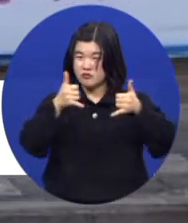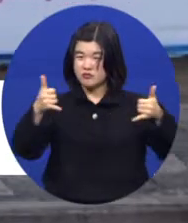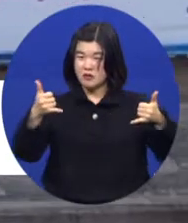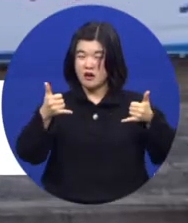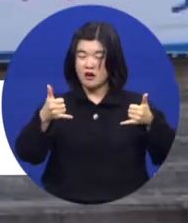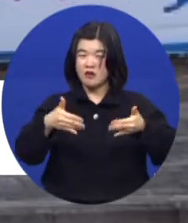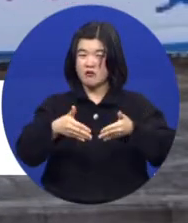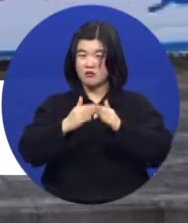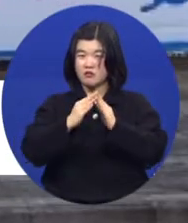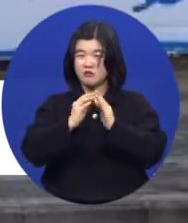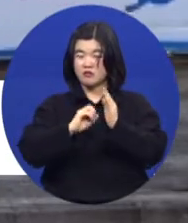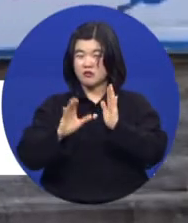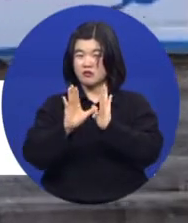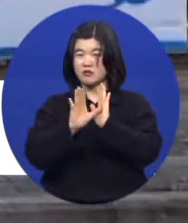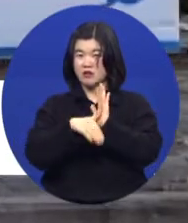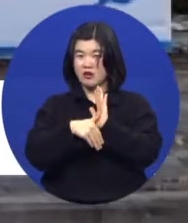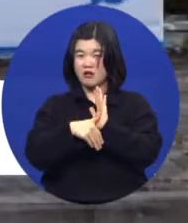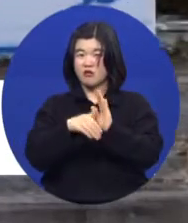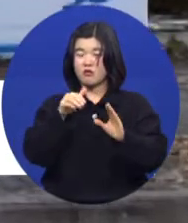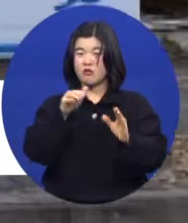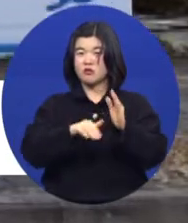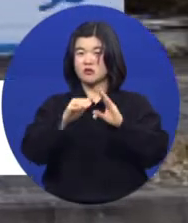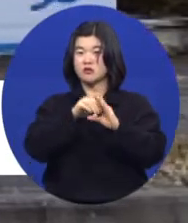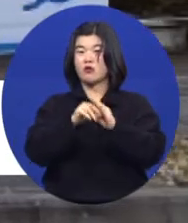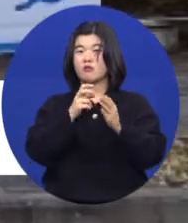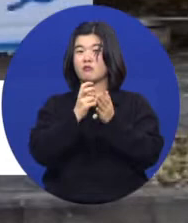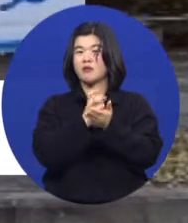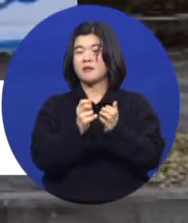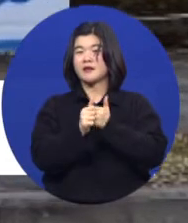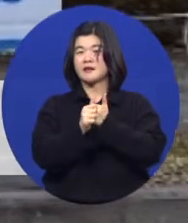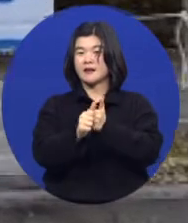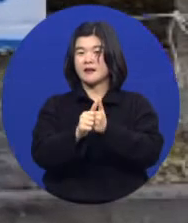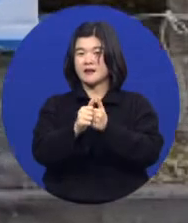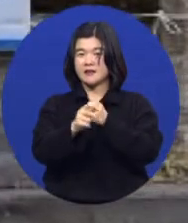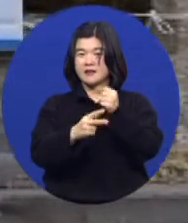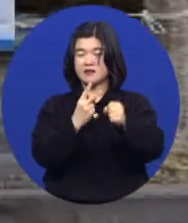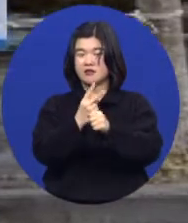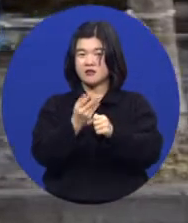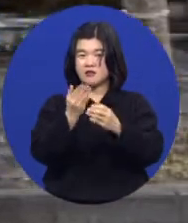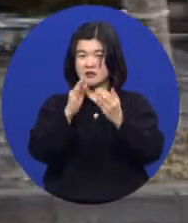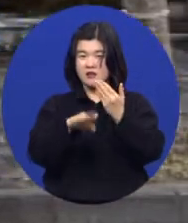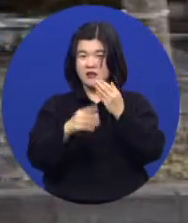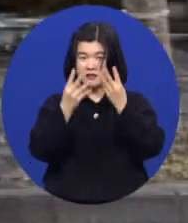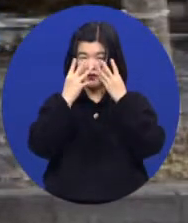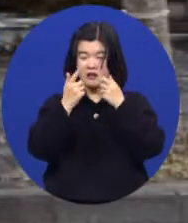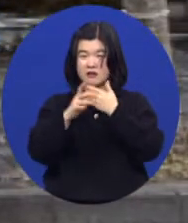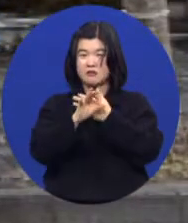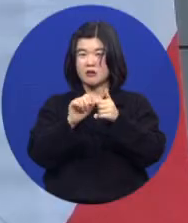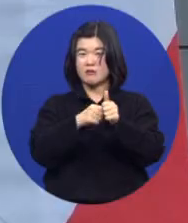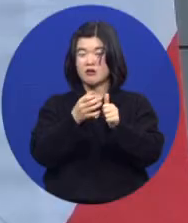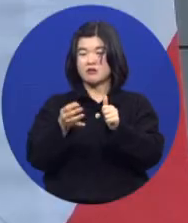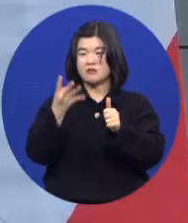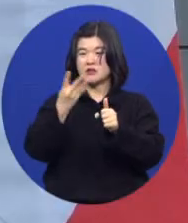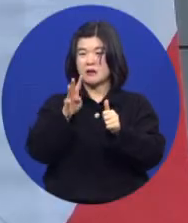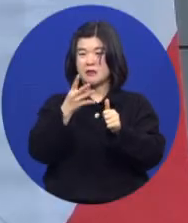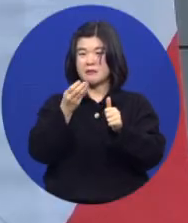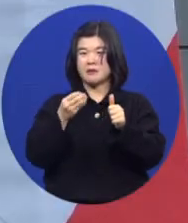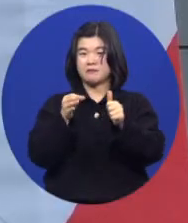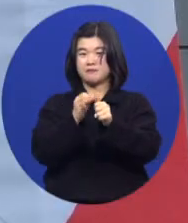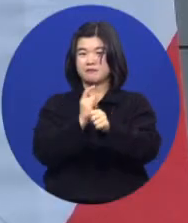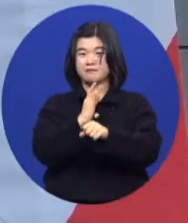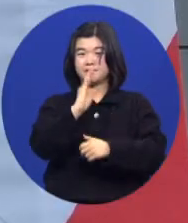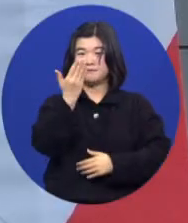선전시설 등을 훼손할 경우 공직선거법에 따라 2년 이하의 징역 또는 400만 원 이하의 벌금형에